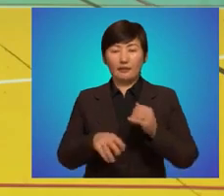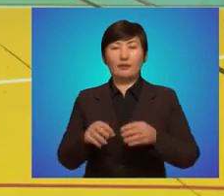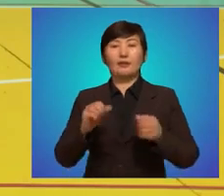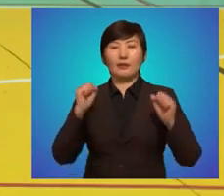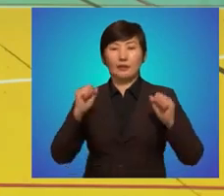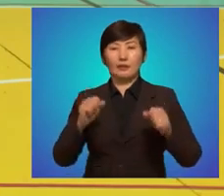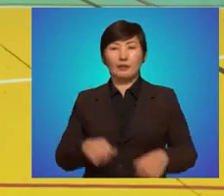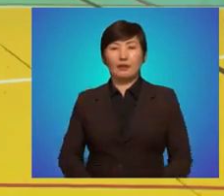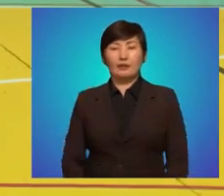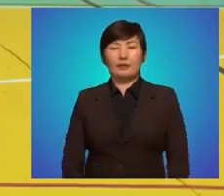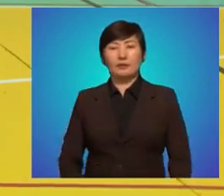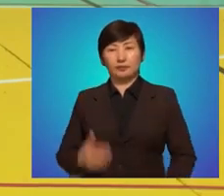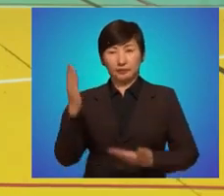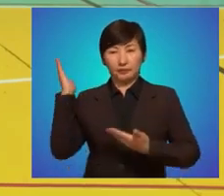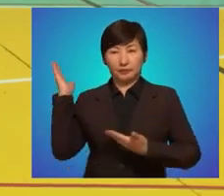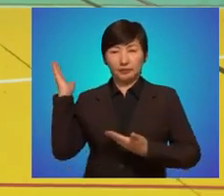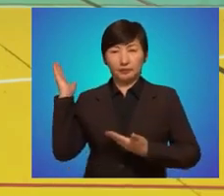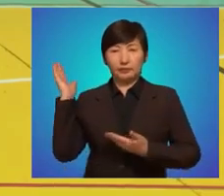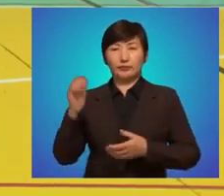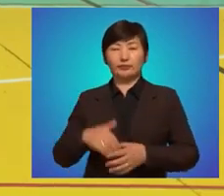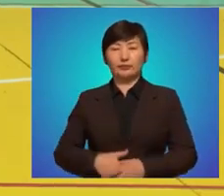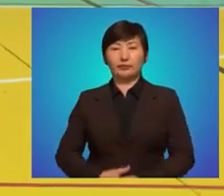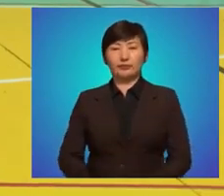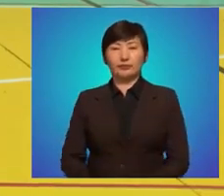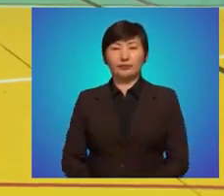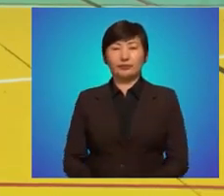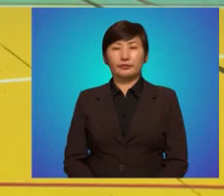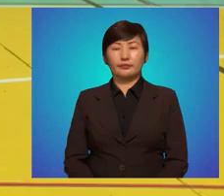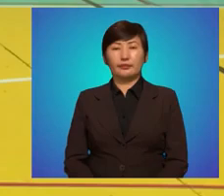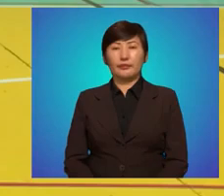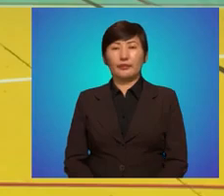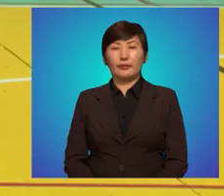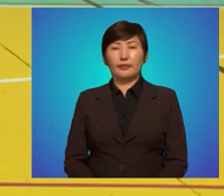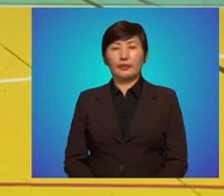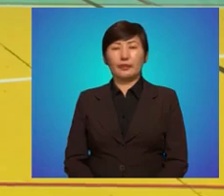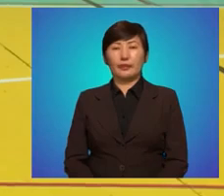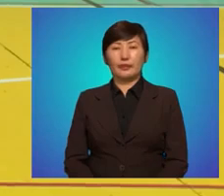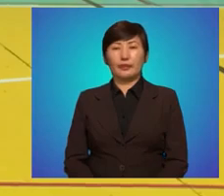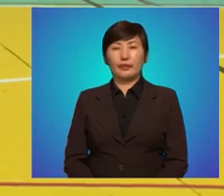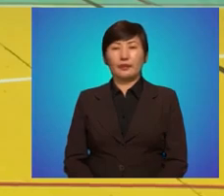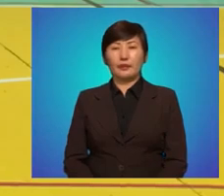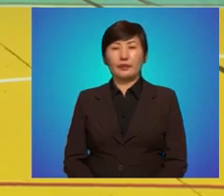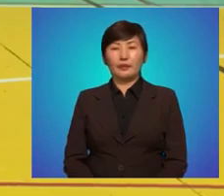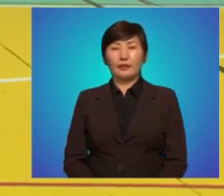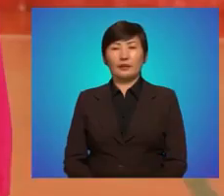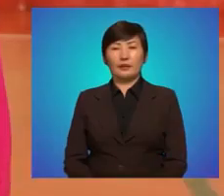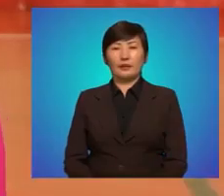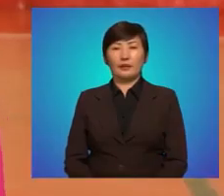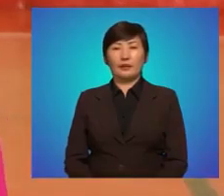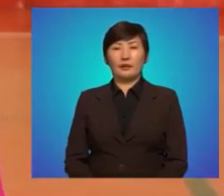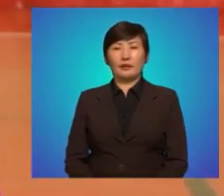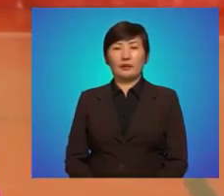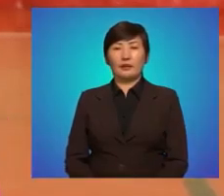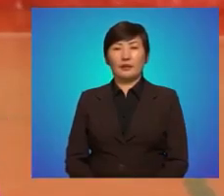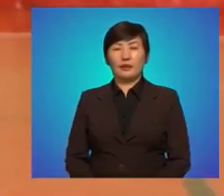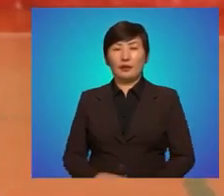хөлдөө мөрний эмчтэй зайнаас илүү том зай аваад хоёр гарыг өвдгөн дээр тавилаа. За гар шулуун барьлаас цэжиг